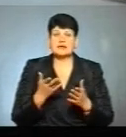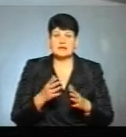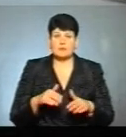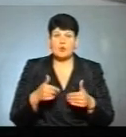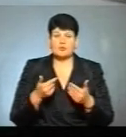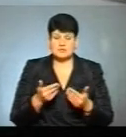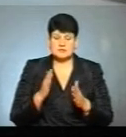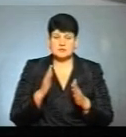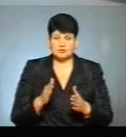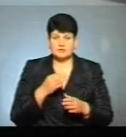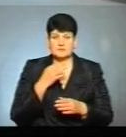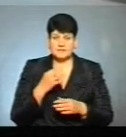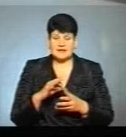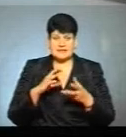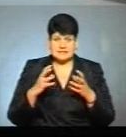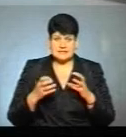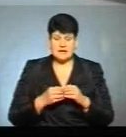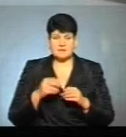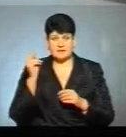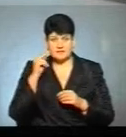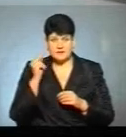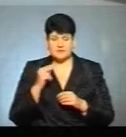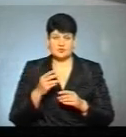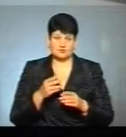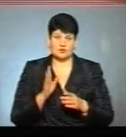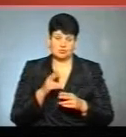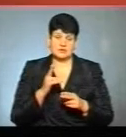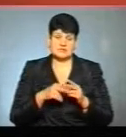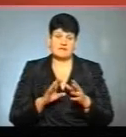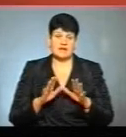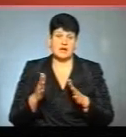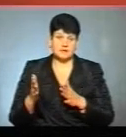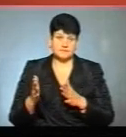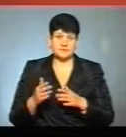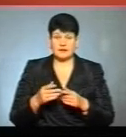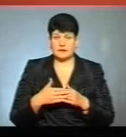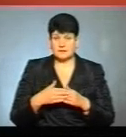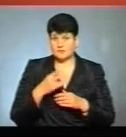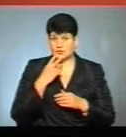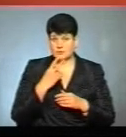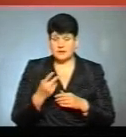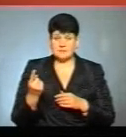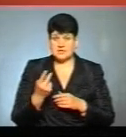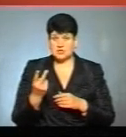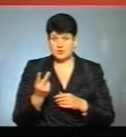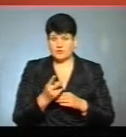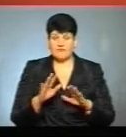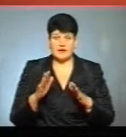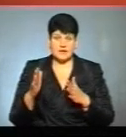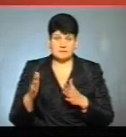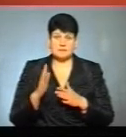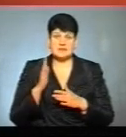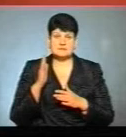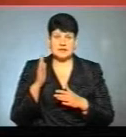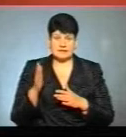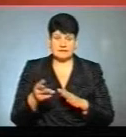пропозиції будуть висловлені, ми їх узагальним, вивчимо і вийдемо на якийсь кінцевий варіант. Тому що щойно бачили перший та другий варіант